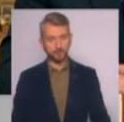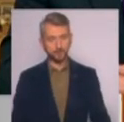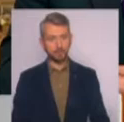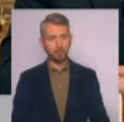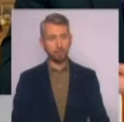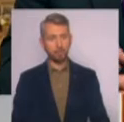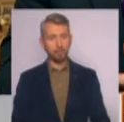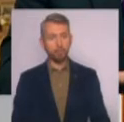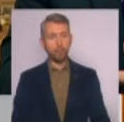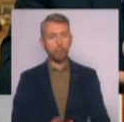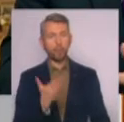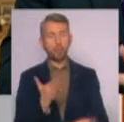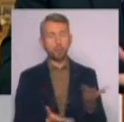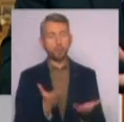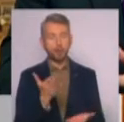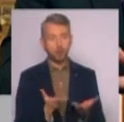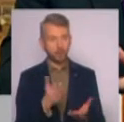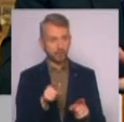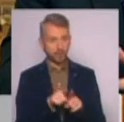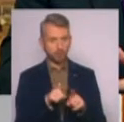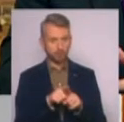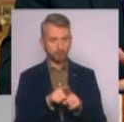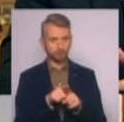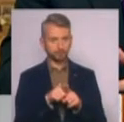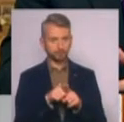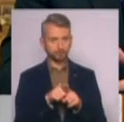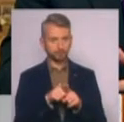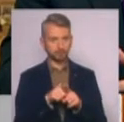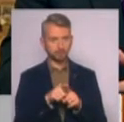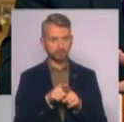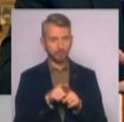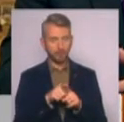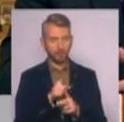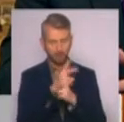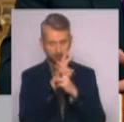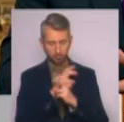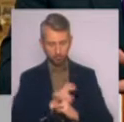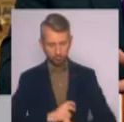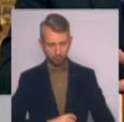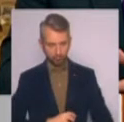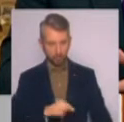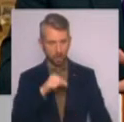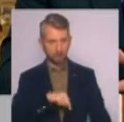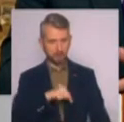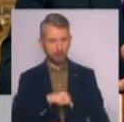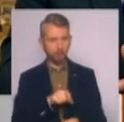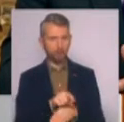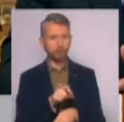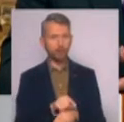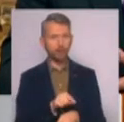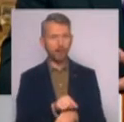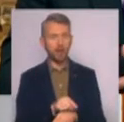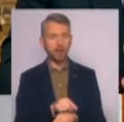якщо в такому анатомічному аспекті розглядати, то функціональна легенева